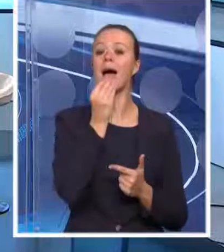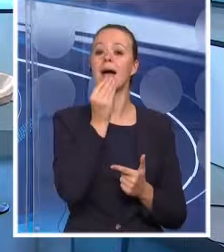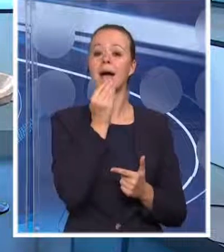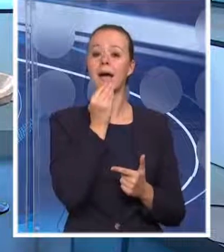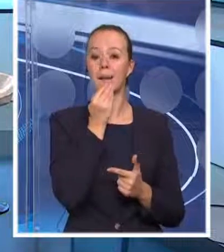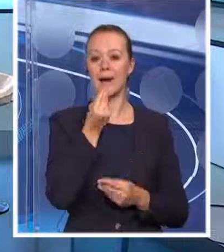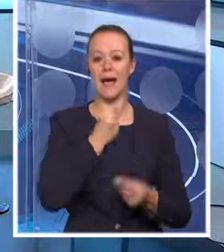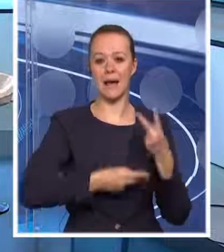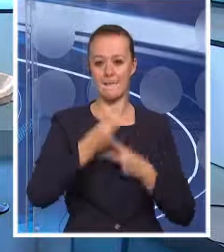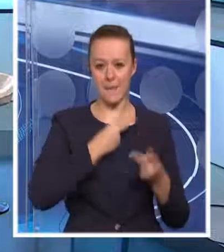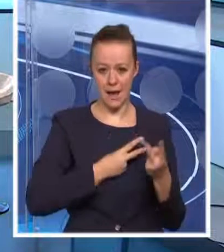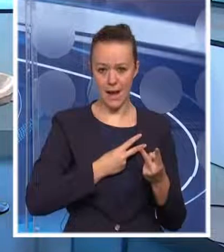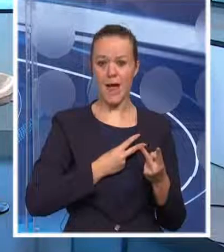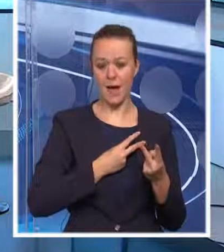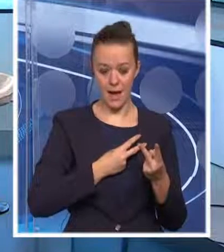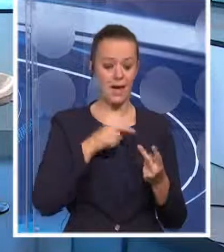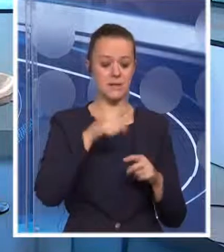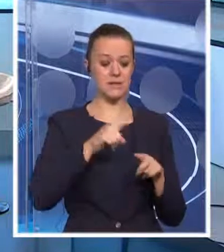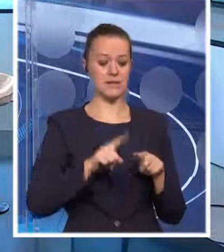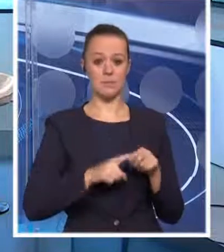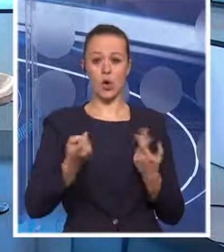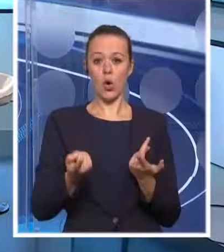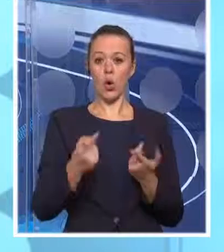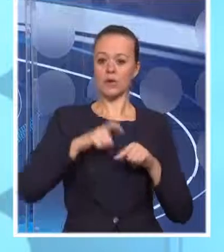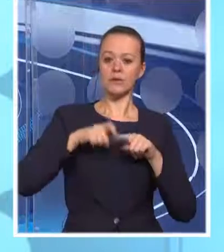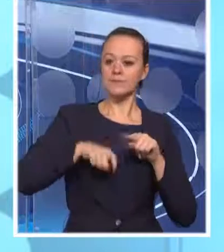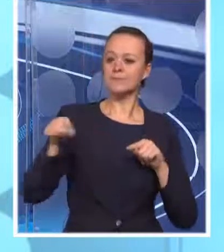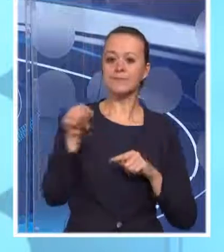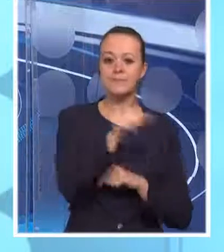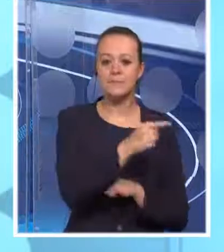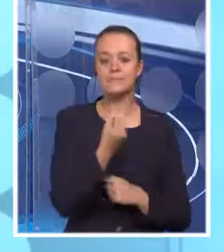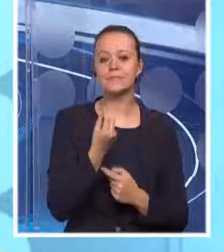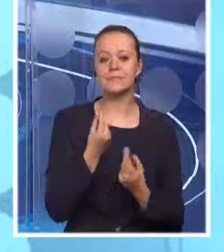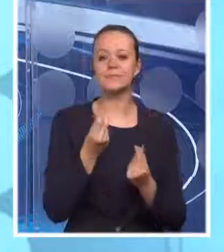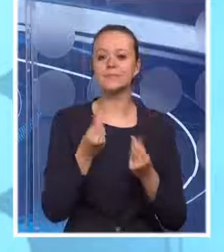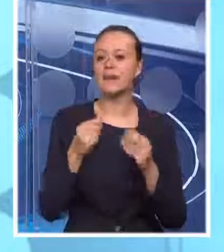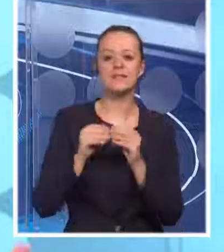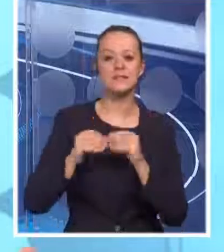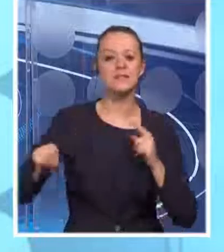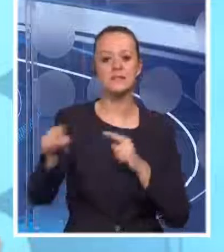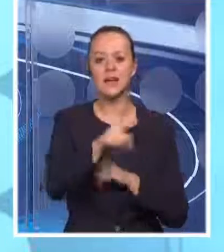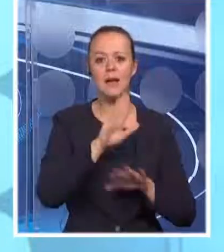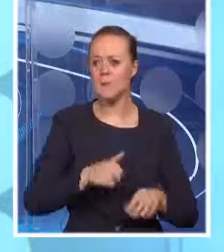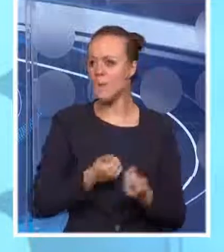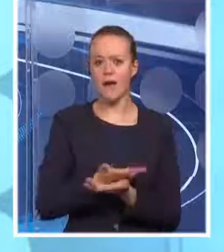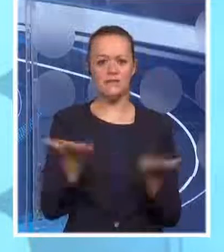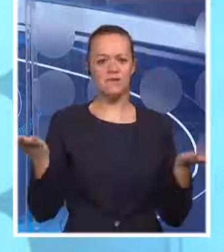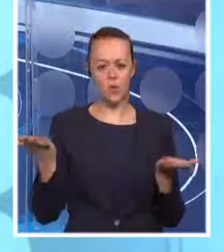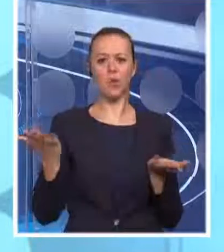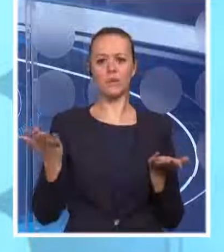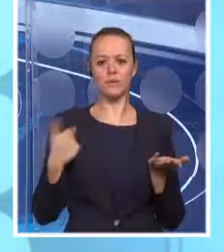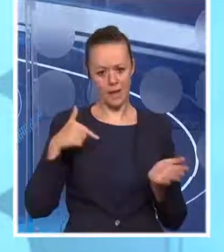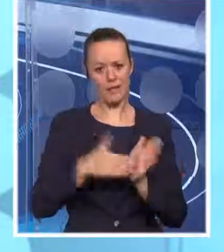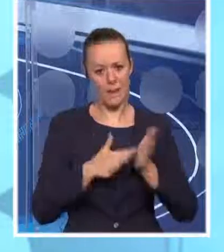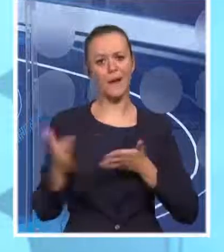pre svega zbog sirovine koja postoji u Srbiji, koja je u neverovatnim količinama, koja je svuda oko nas tu na par kilometara i